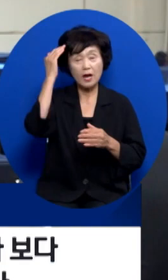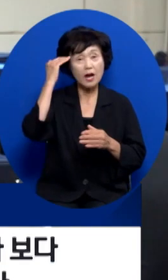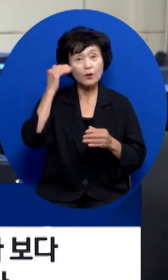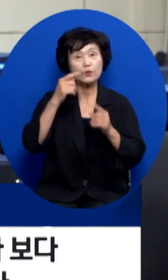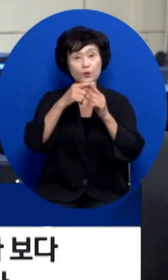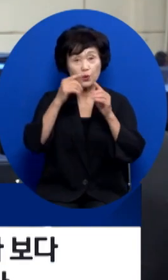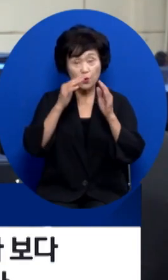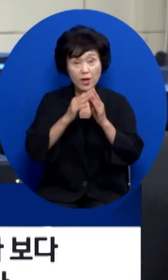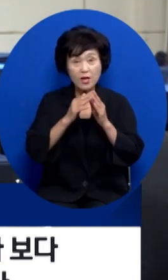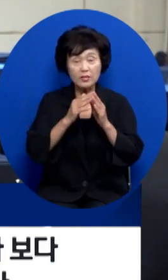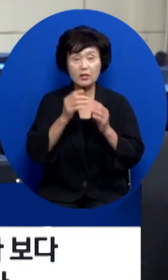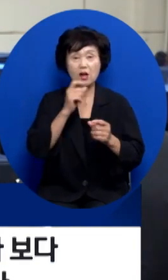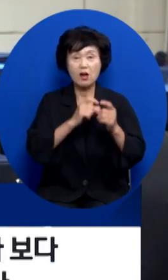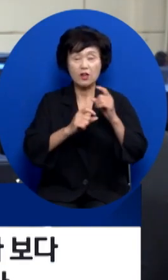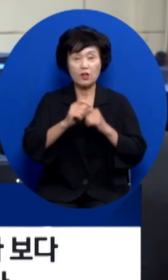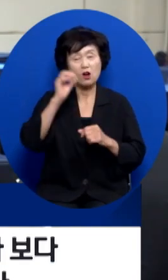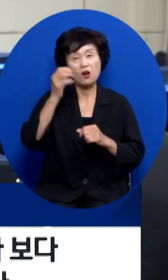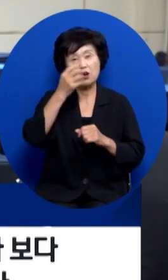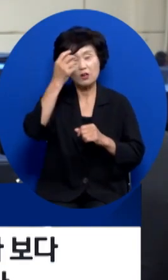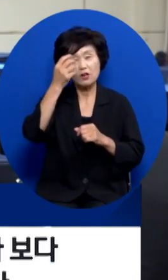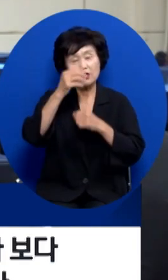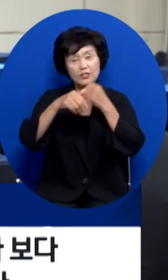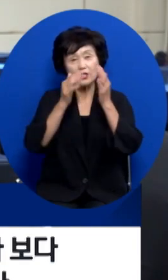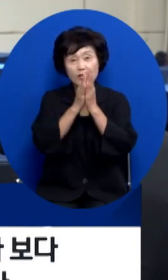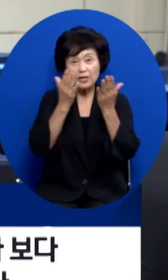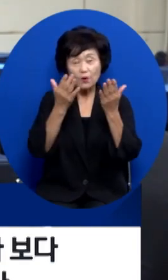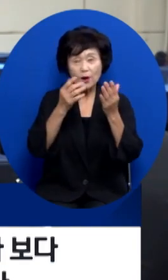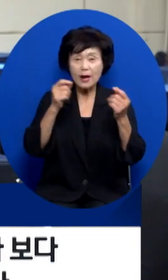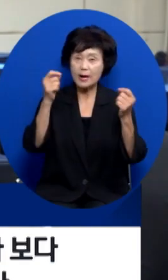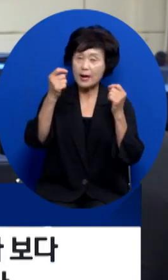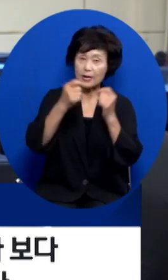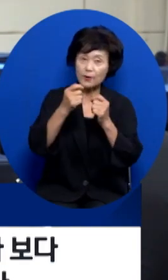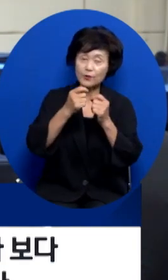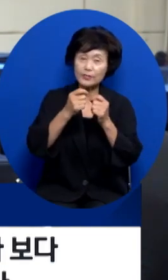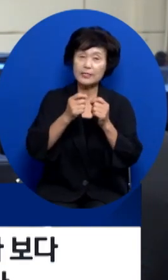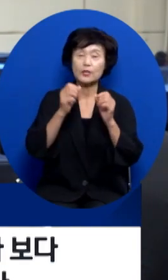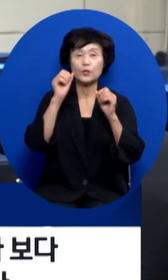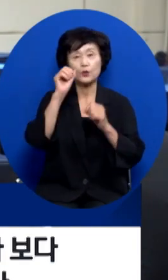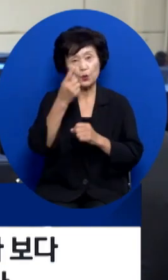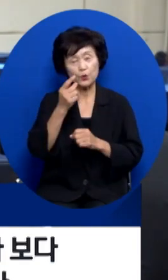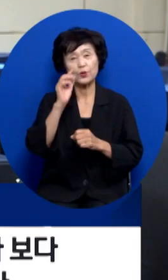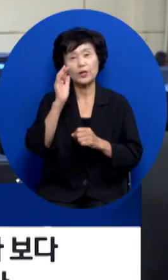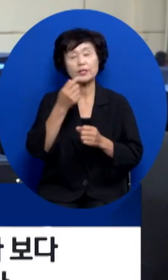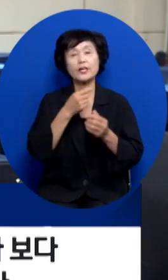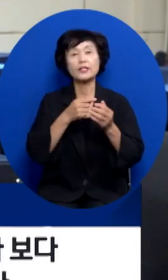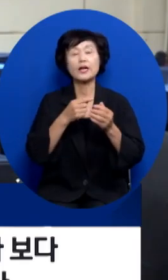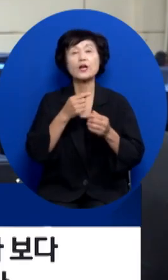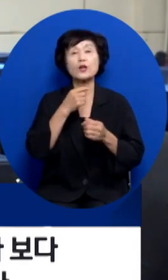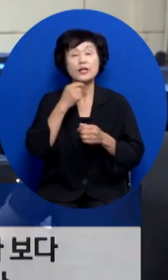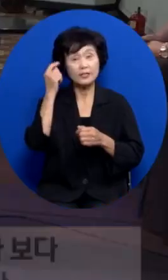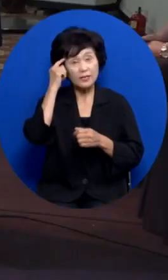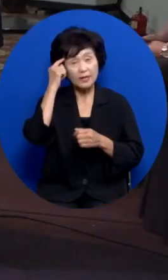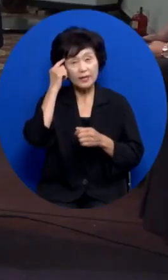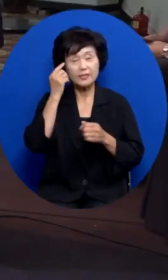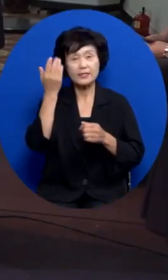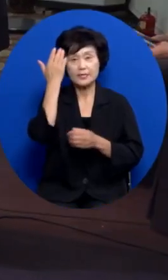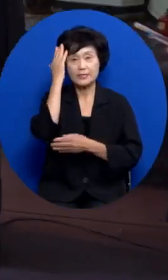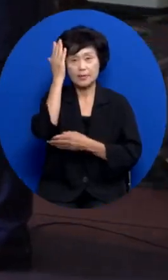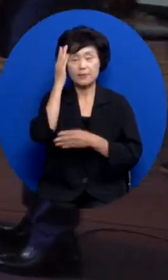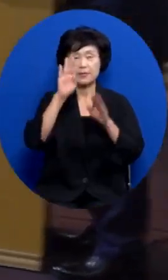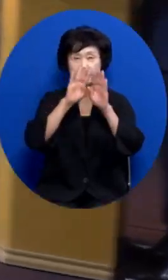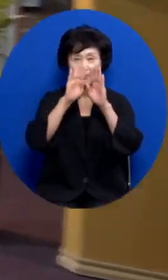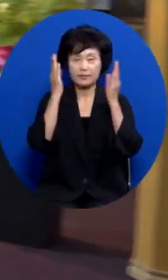한국교회가 보다 더 성경과 가까워지는 그런 계기가 되었으면 해서 이번 세미나를 준비하게 됐습니다.